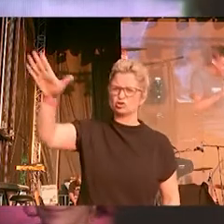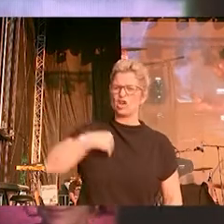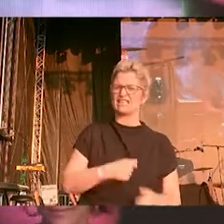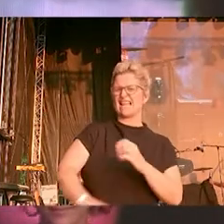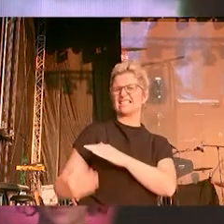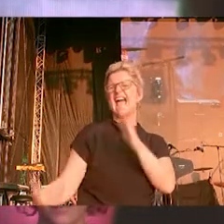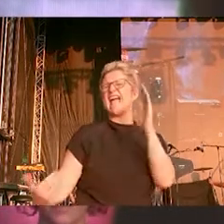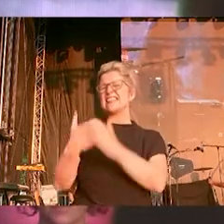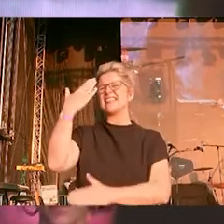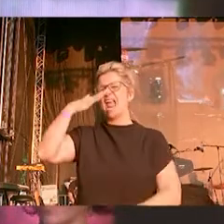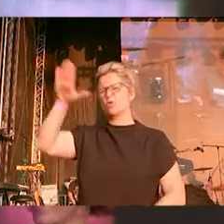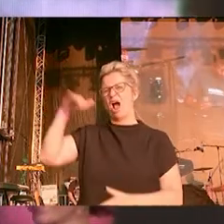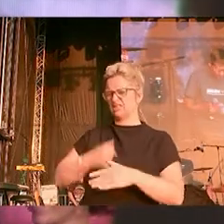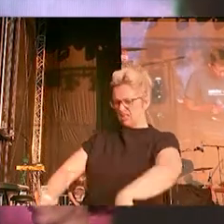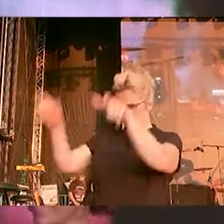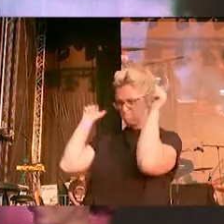stellt.